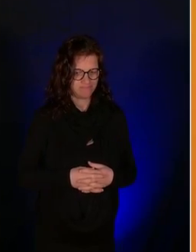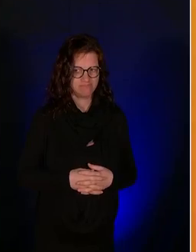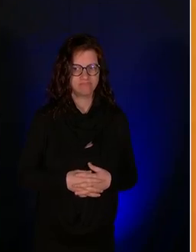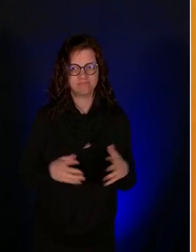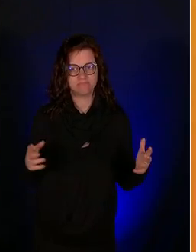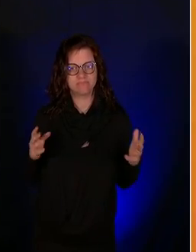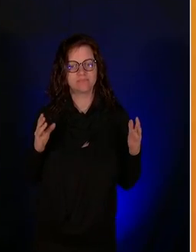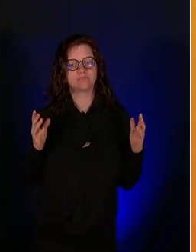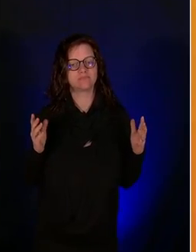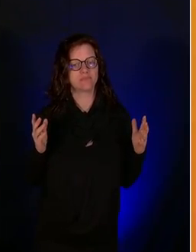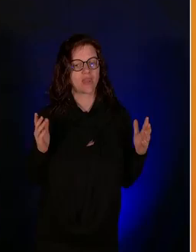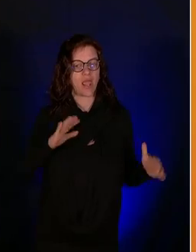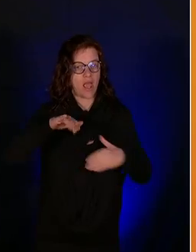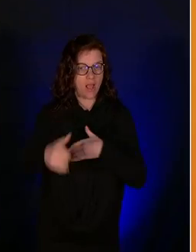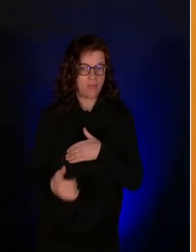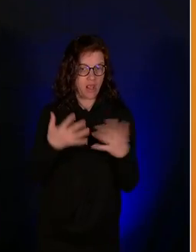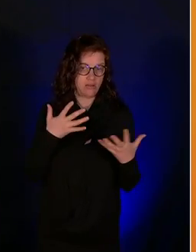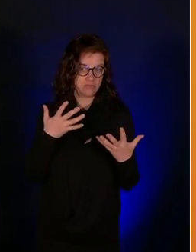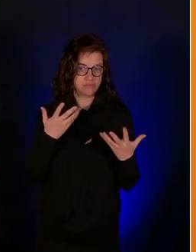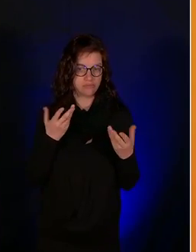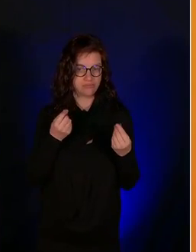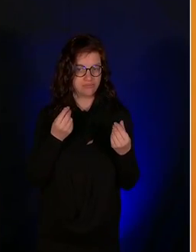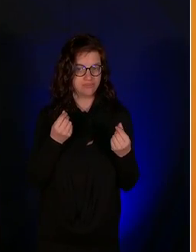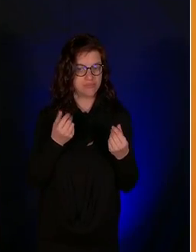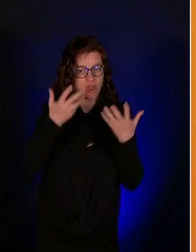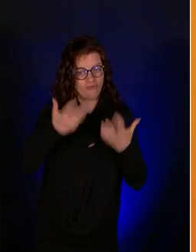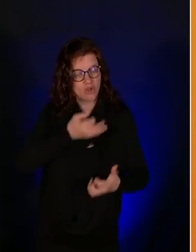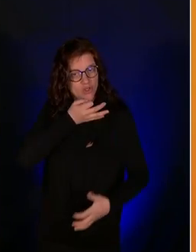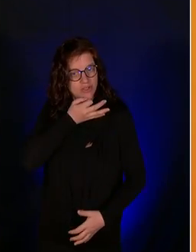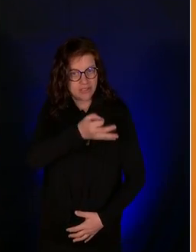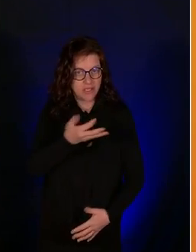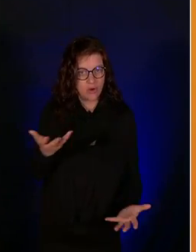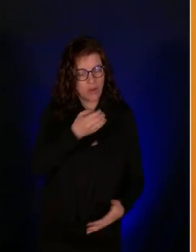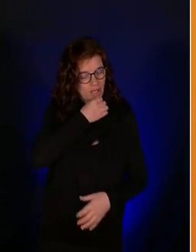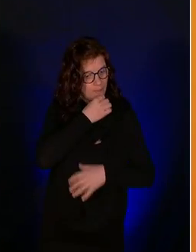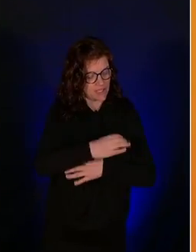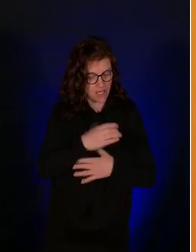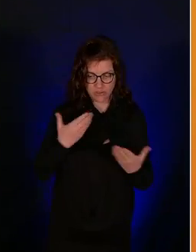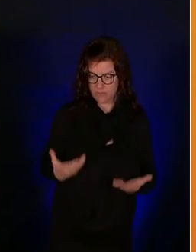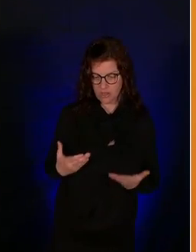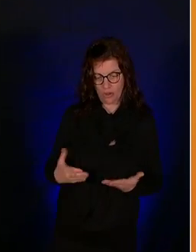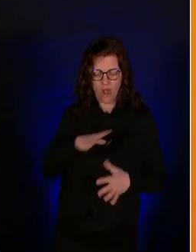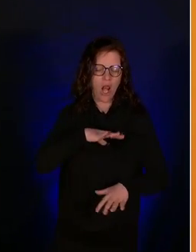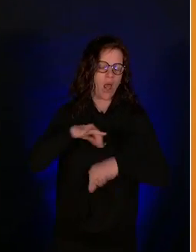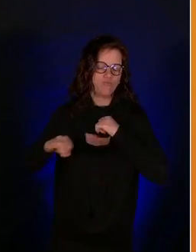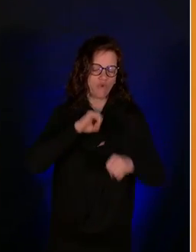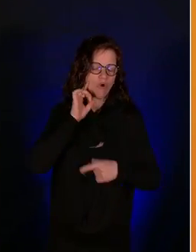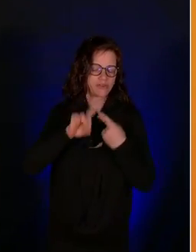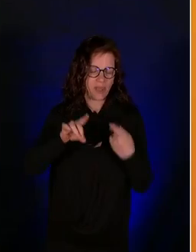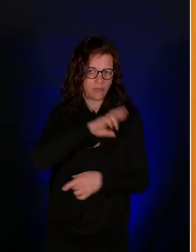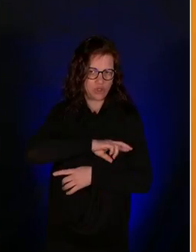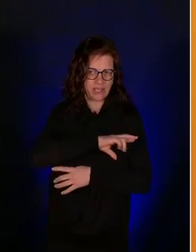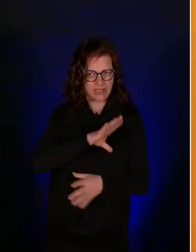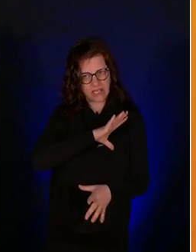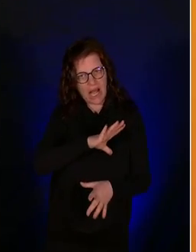Après, sur ce que je voulais dire aussi, c'est que le capitalisme en ce moment, on a le mouvement sur les retraites, il y a la